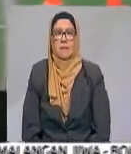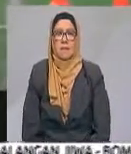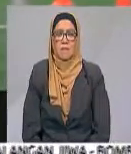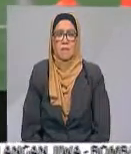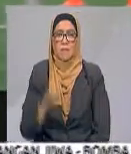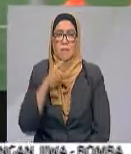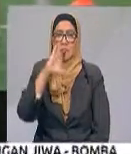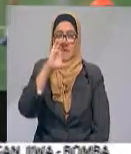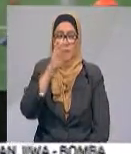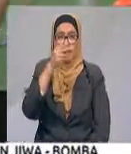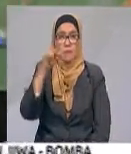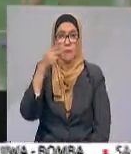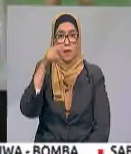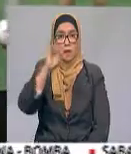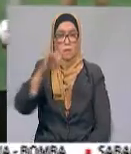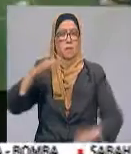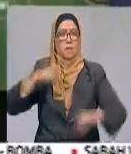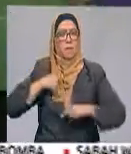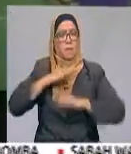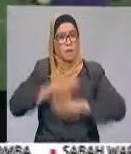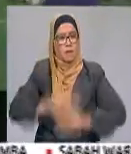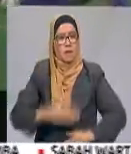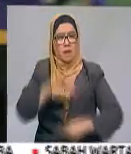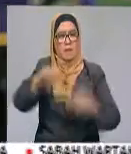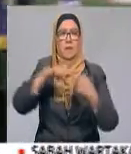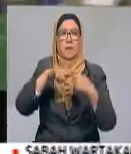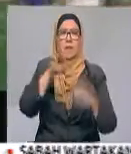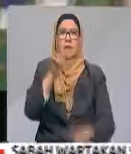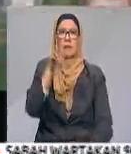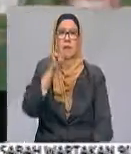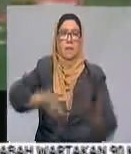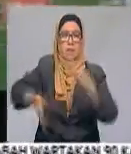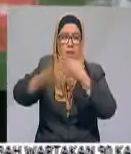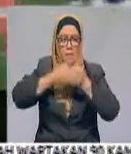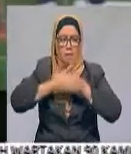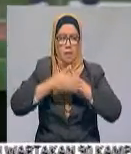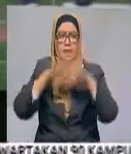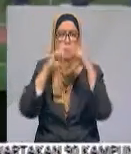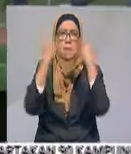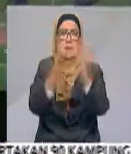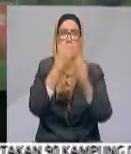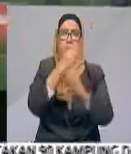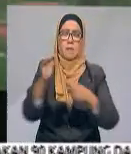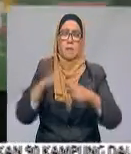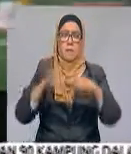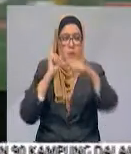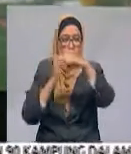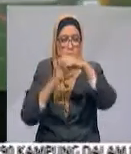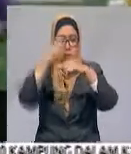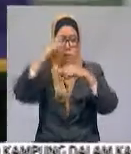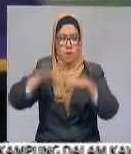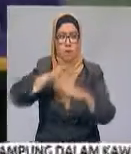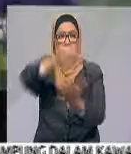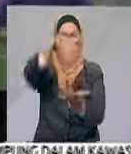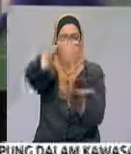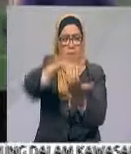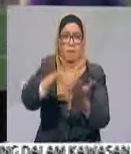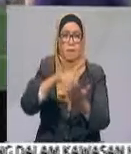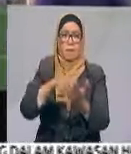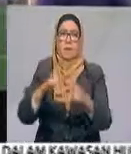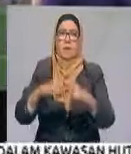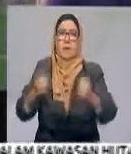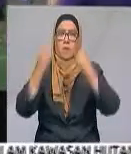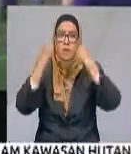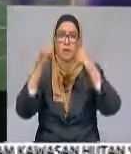Cheng Ho juga lega apabila Brandon Gunn kembali bersama pasukan dan optimis bahagian tengah akan kembali ampuh dengan kombinasi pemain lama dan